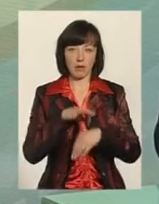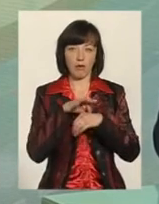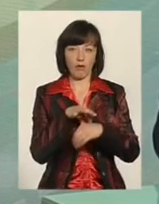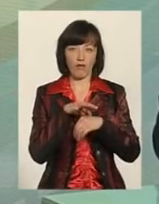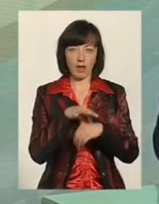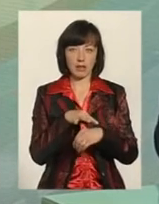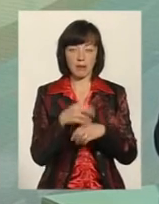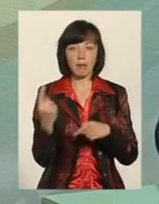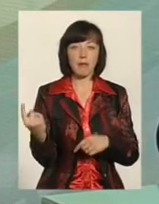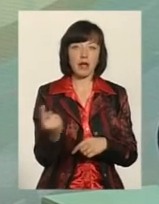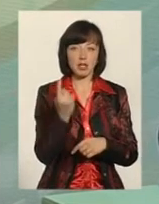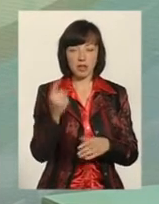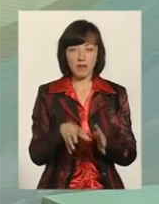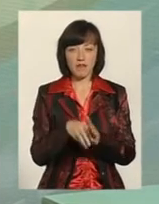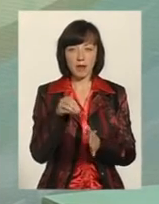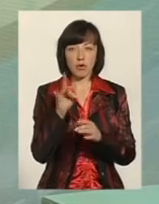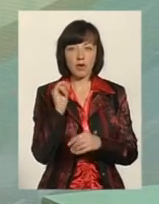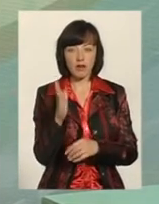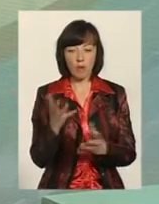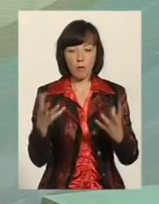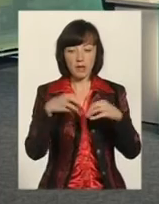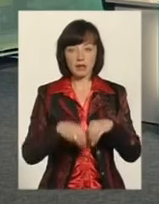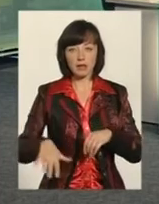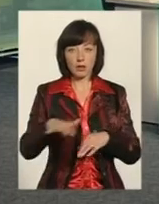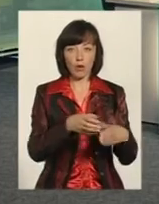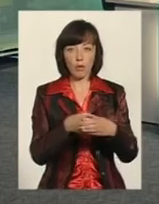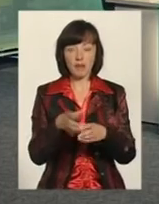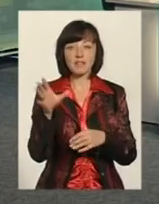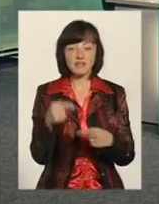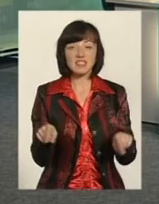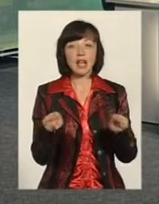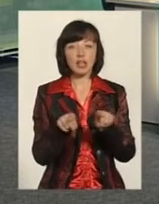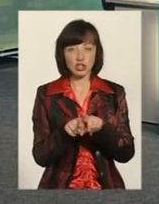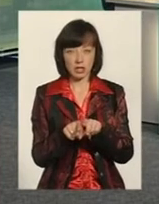проведення перших виборів в об'єднану територіальну громаду. Тобто все ж таки,